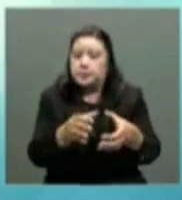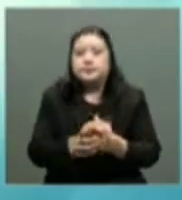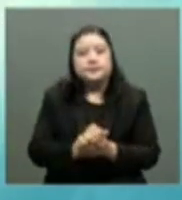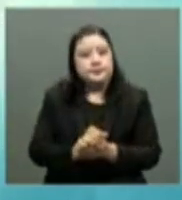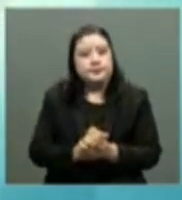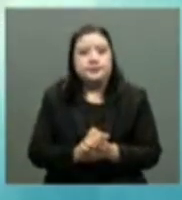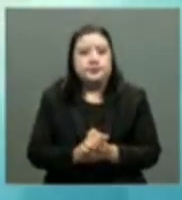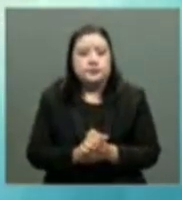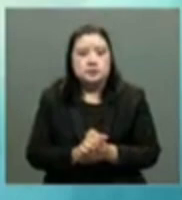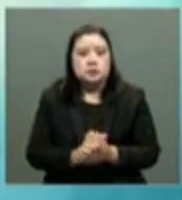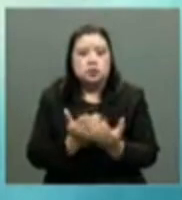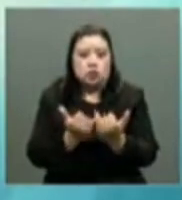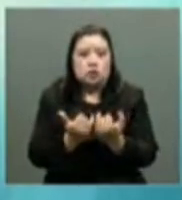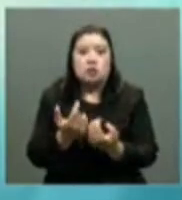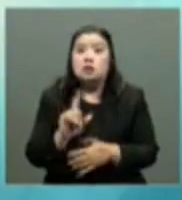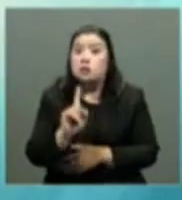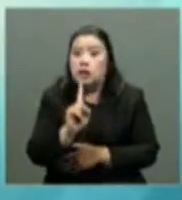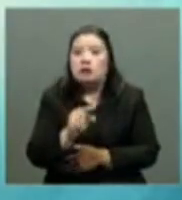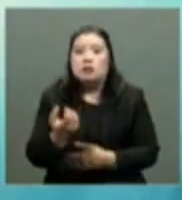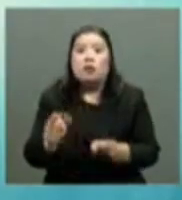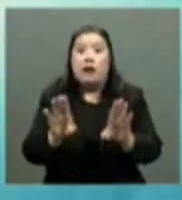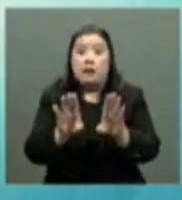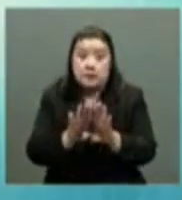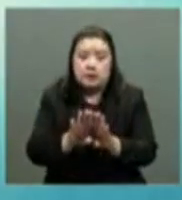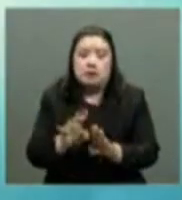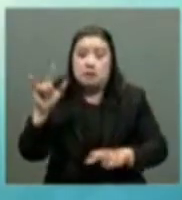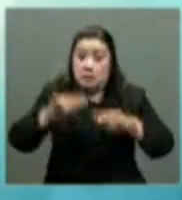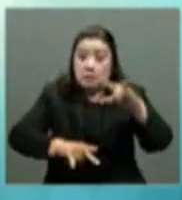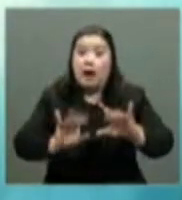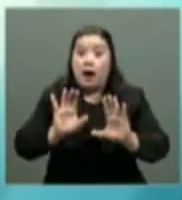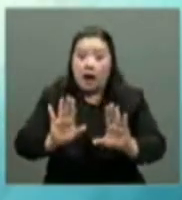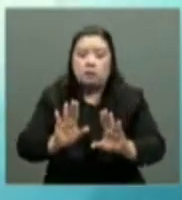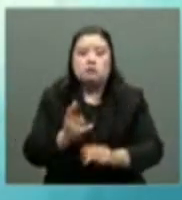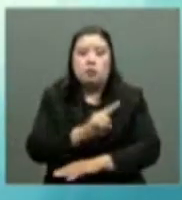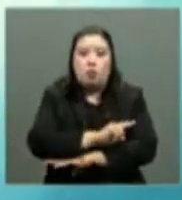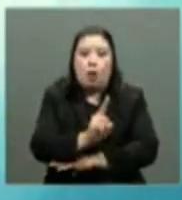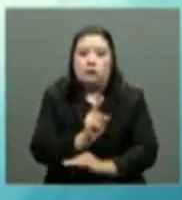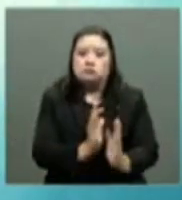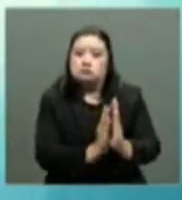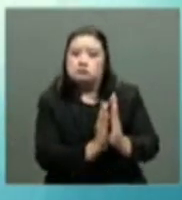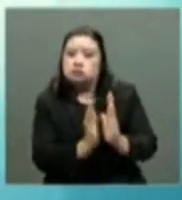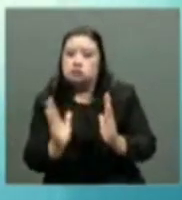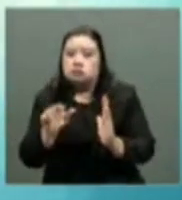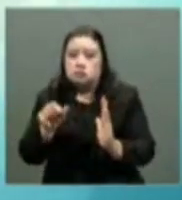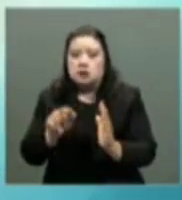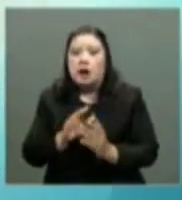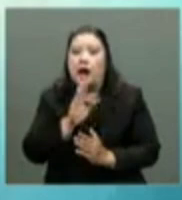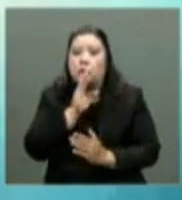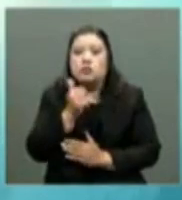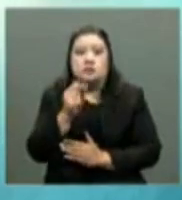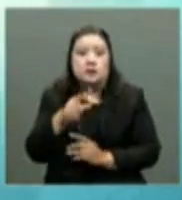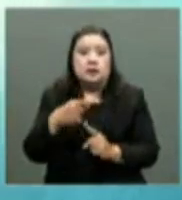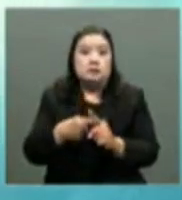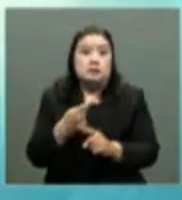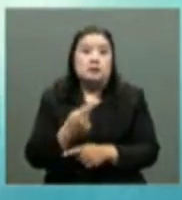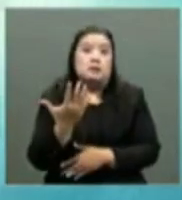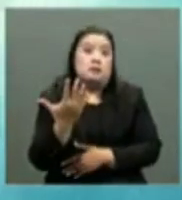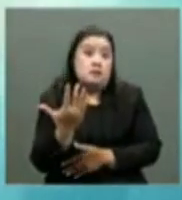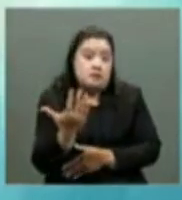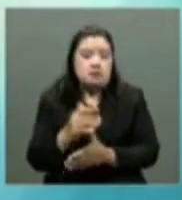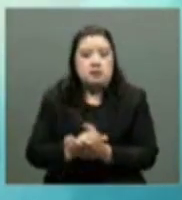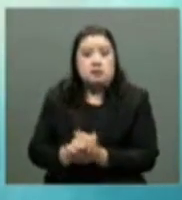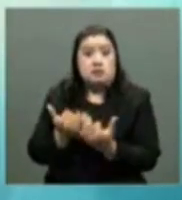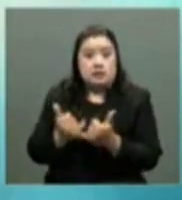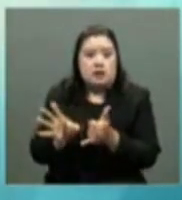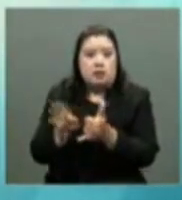คือเขาก็ต้องยืดออกไปเพราะว่าเขาบอกว่าการต่อสู้ยังไม่จบหากหลังวันที่11พฤษภาคมสถานการณ์การ